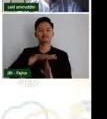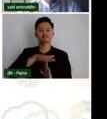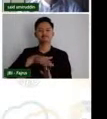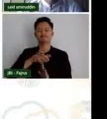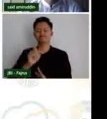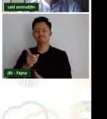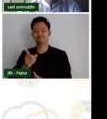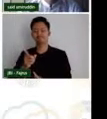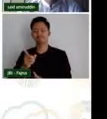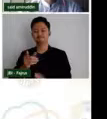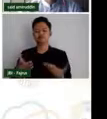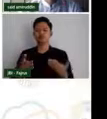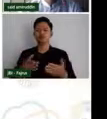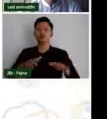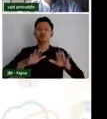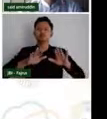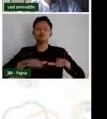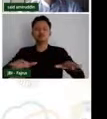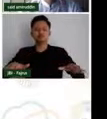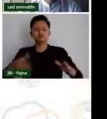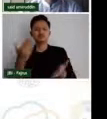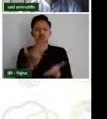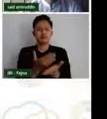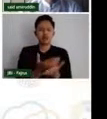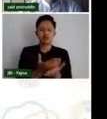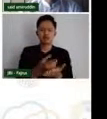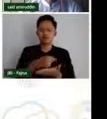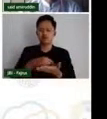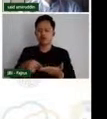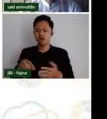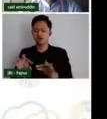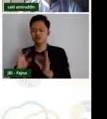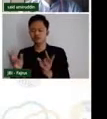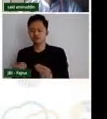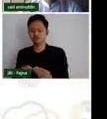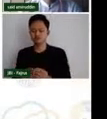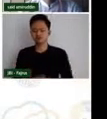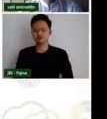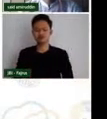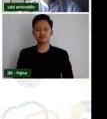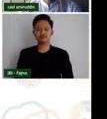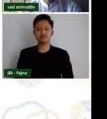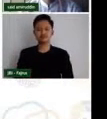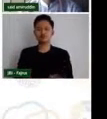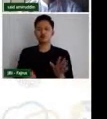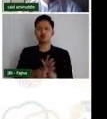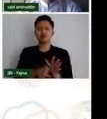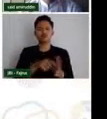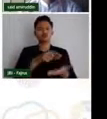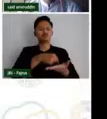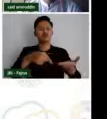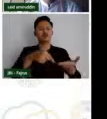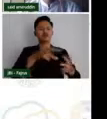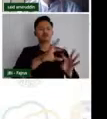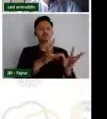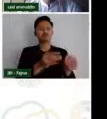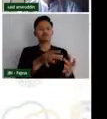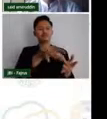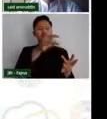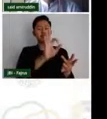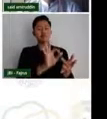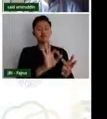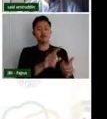juga siswa-siswa yang terbatas untuk menuju sekolah inklusi, ada kalanya sekolah umum yang tidak ditunjuk sebagai sekolah inklusi itu juga memberi layanan pendidikan